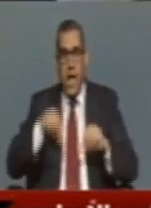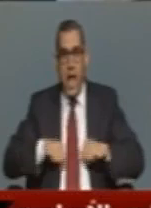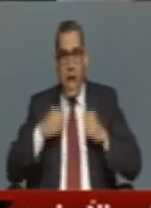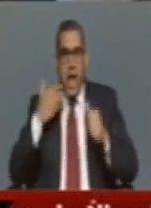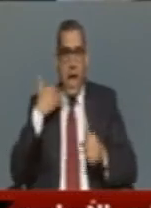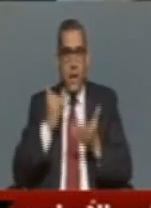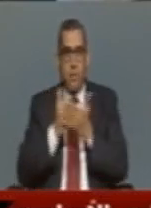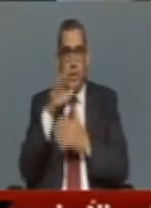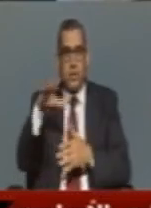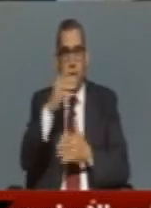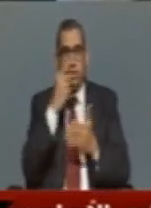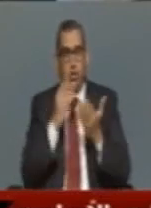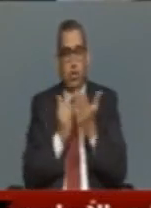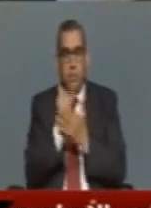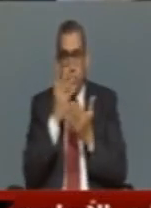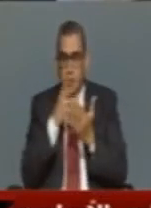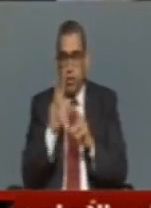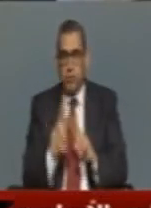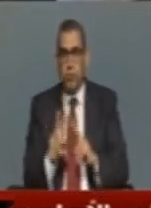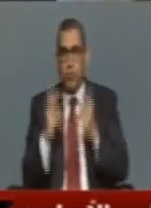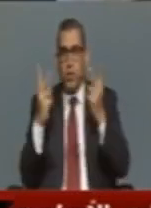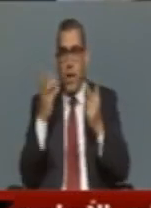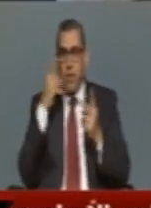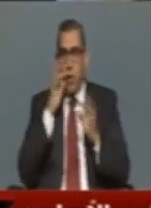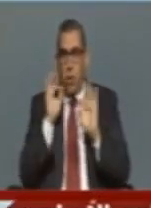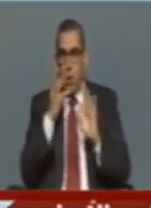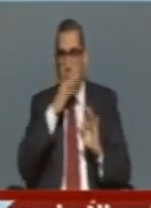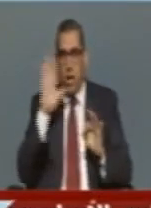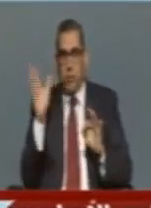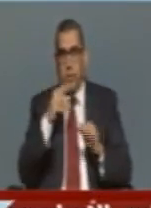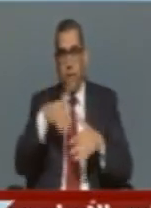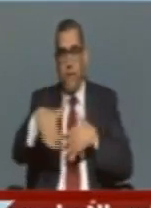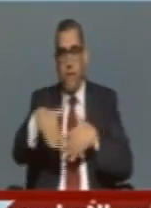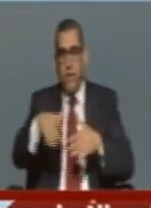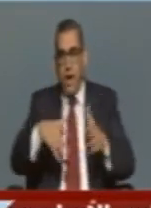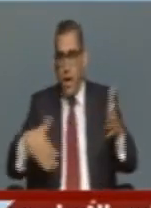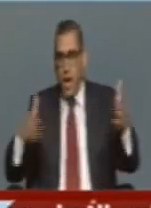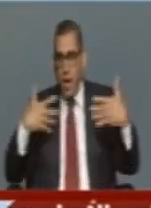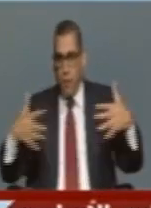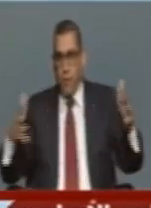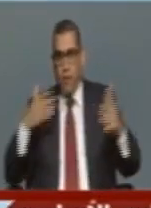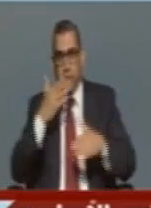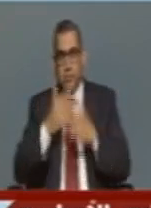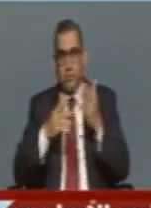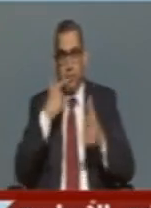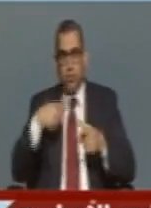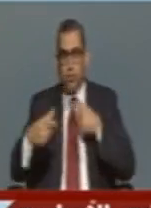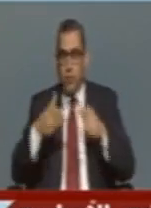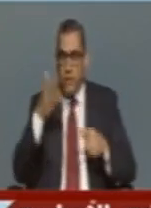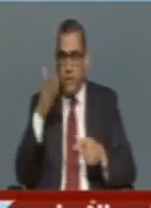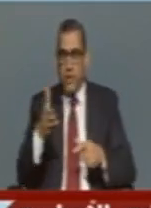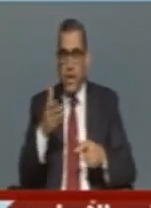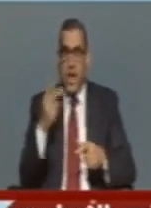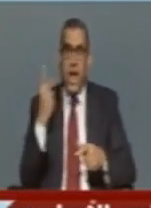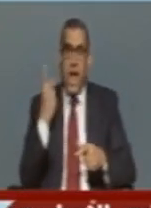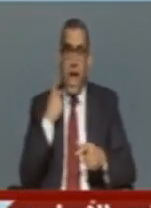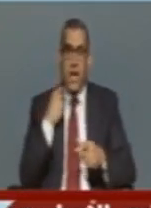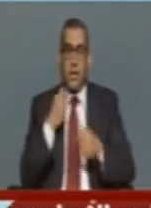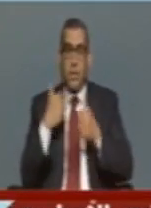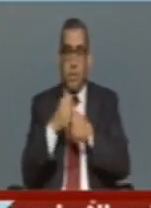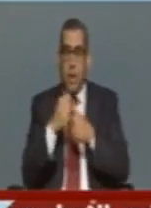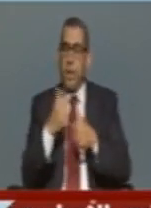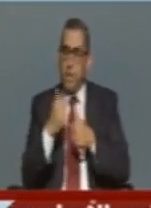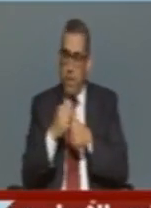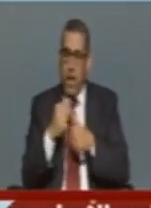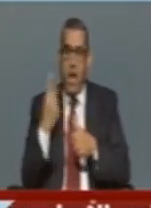المدرسة بقى فيها امتداد رأسي، بقى فيها فراغات، بقى فيها بنية تكنولوجية موجودة. العدد مش كامل، مش كامل، عايزين